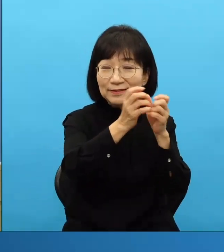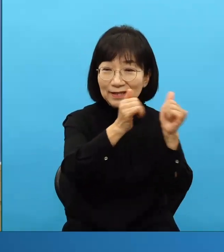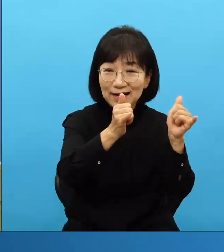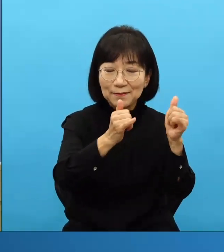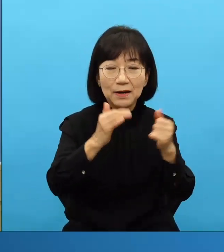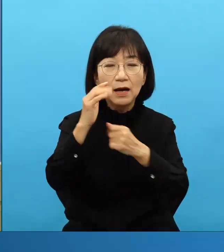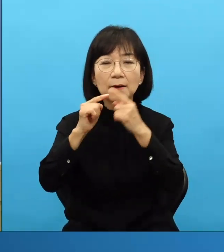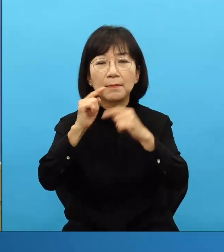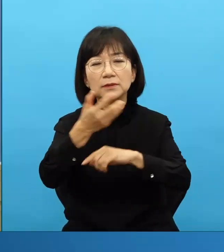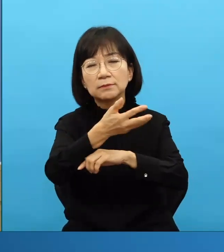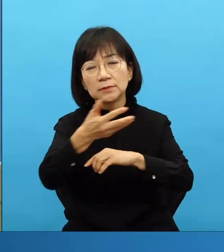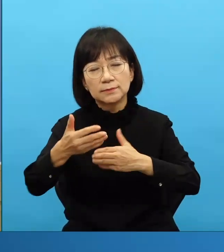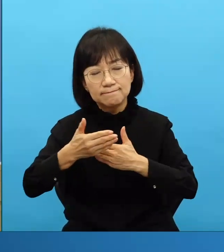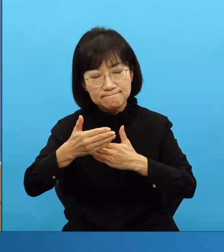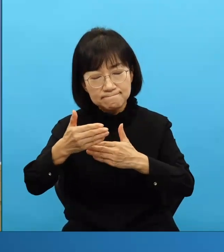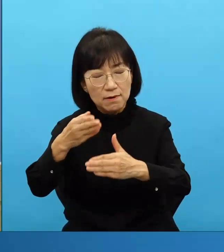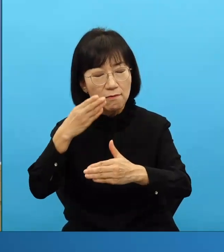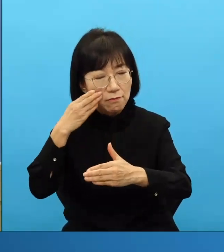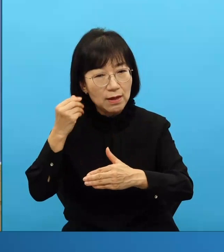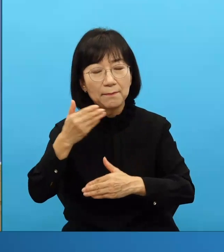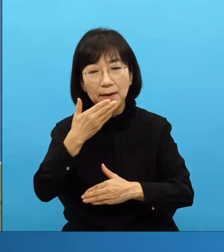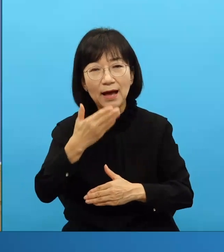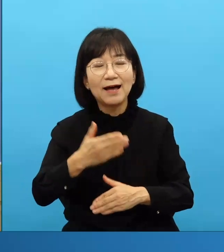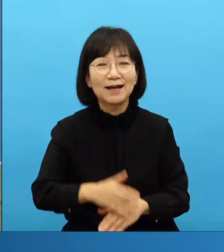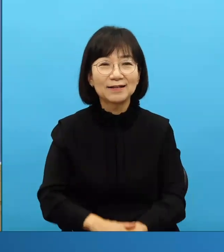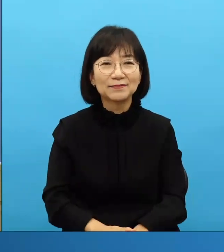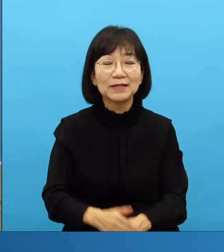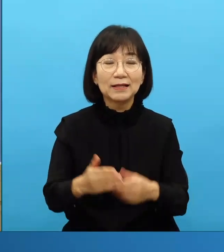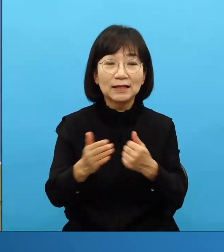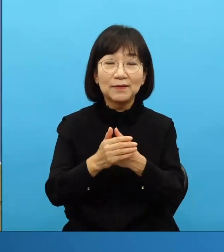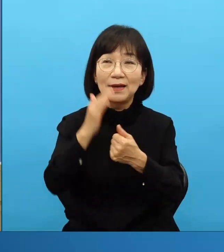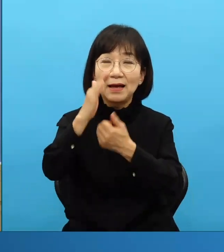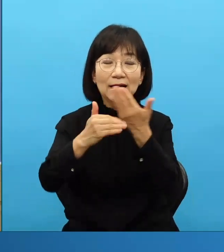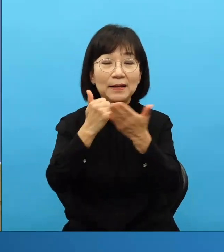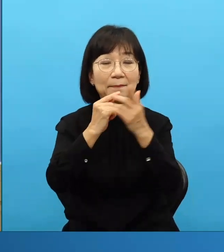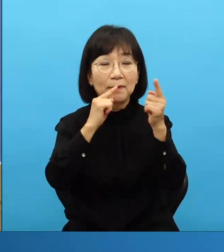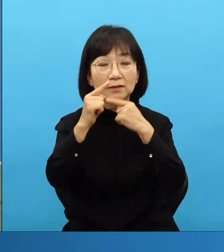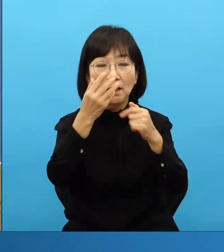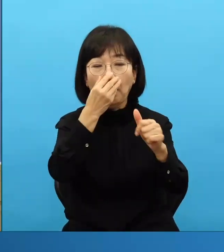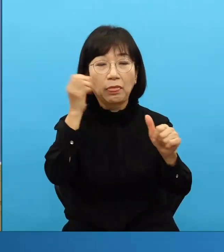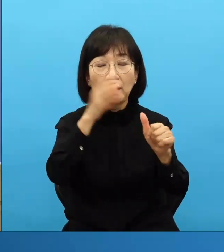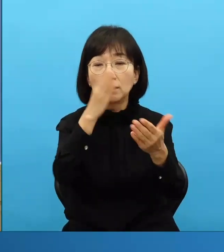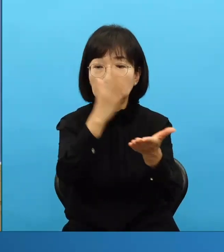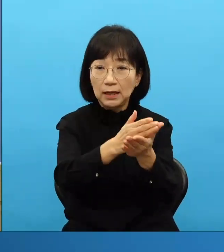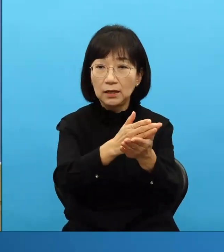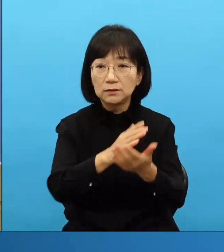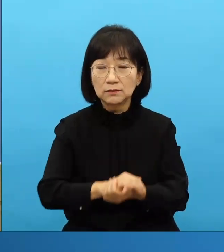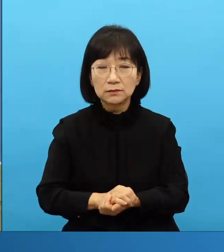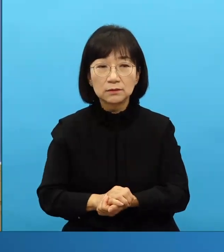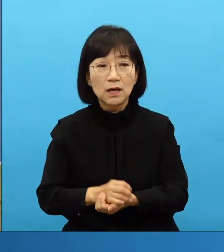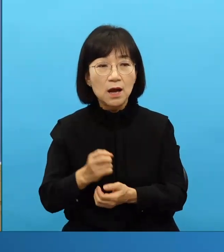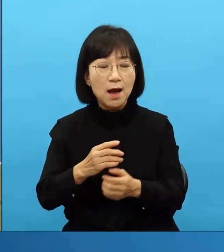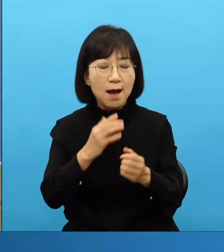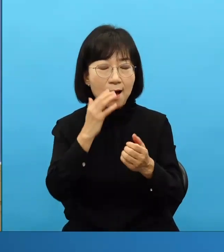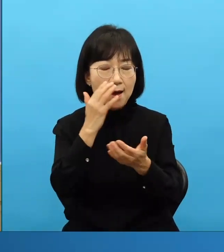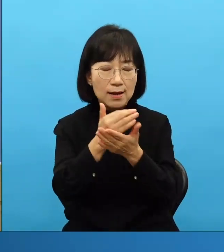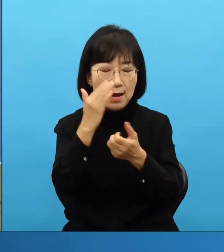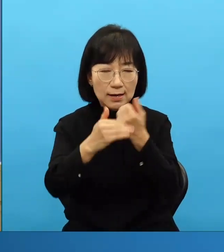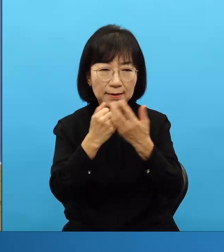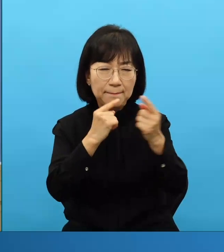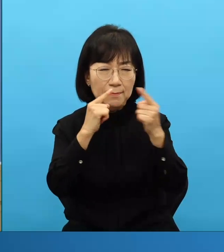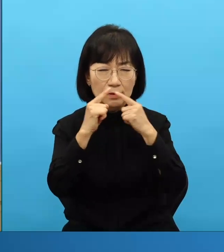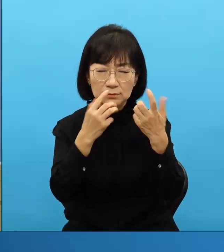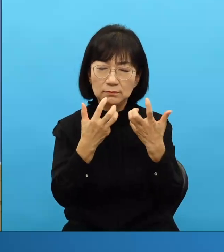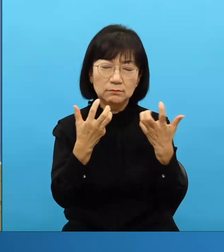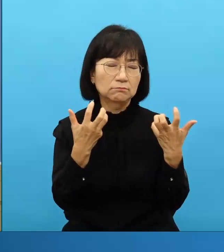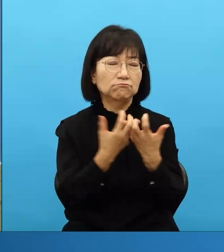who rides this flow of the 그 stream of the 예언을 word. 멸시하지 So 말아라. do not treat prophecies with 오직 contempt. 말씀 충만. Be filled with